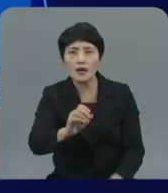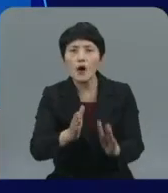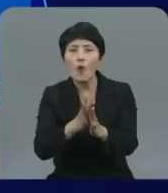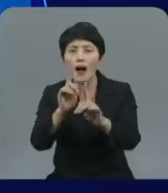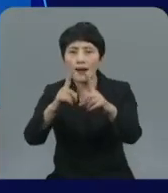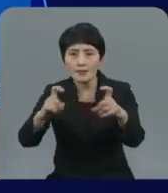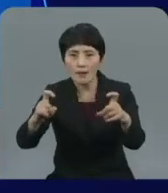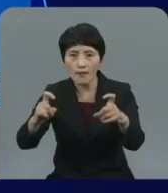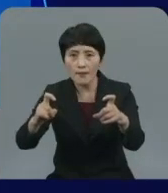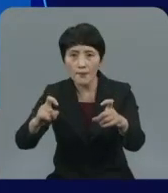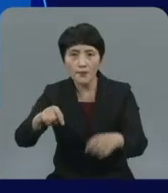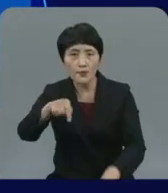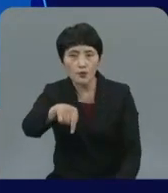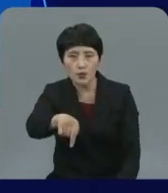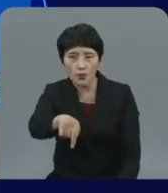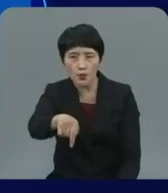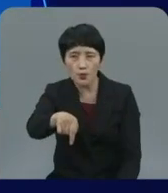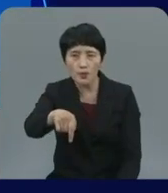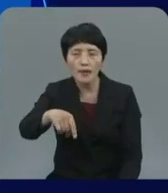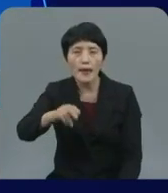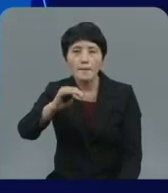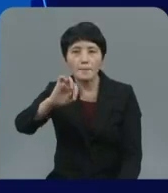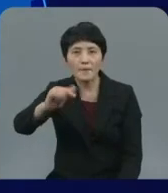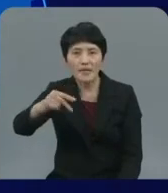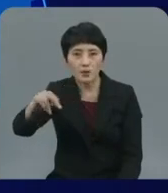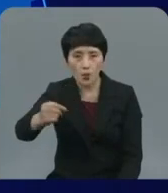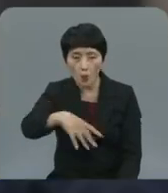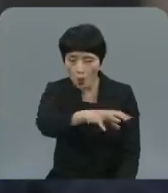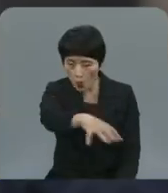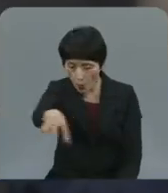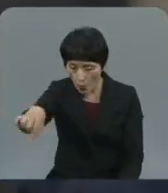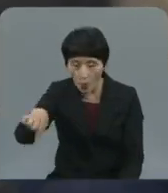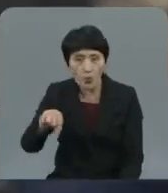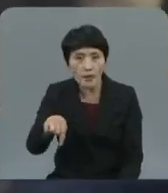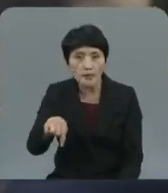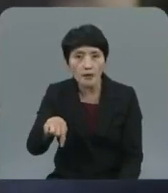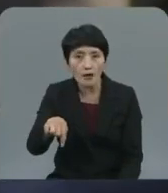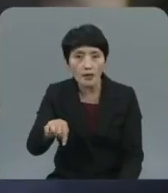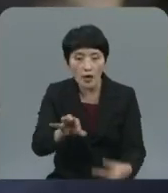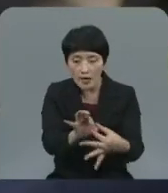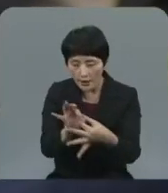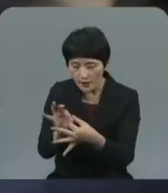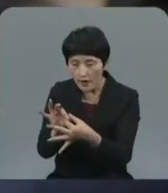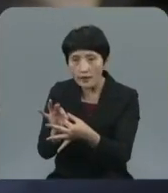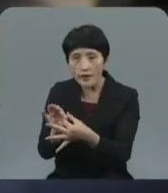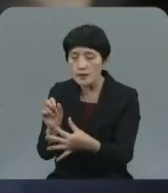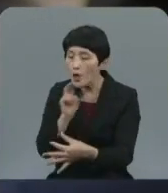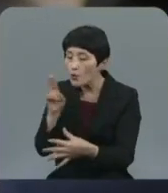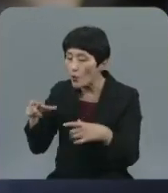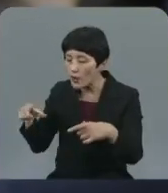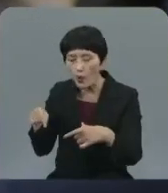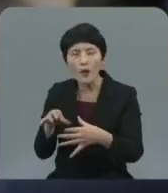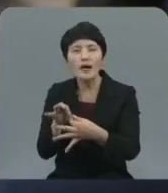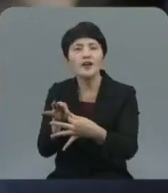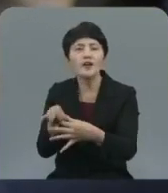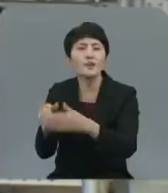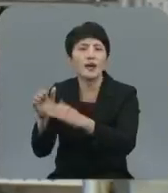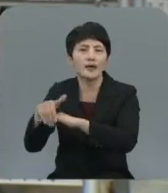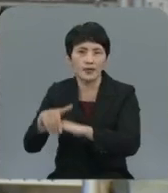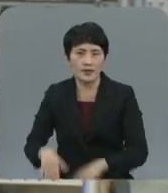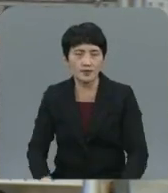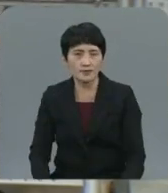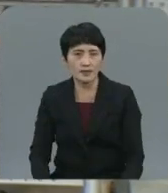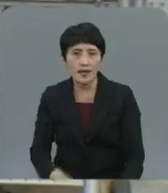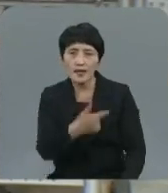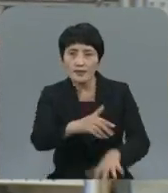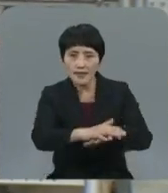vorhandenen produktionskomplexe für Speicherchips über 150 In- und ausländische Unternehmen in den Bereichen Teile Materialien und